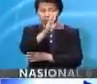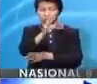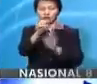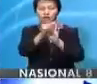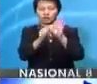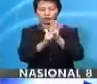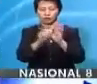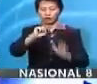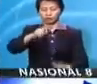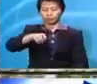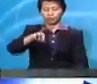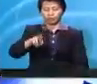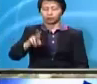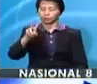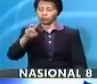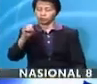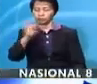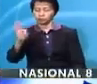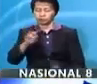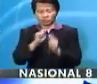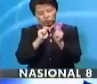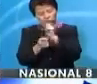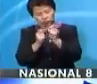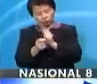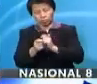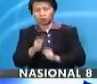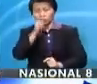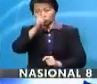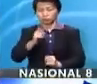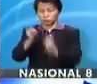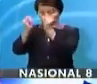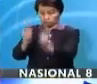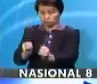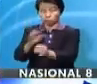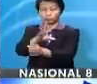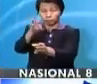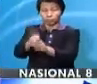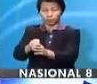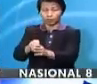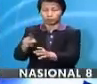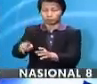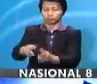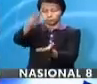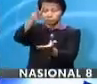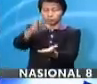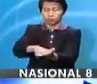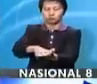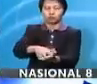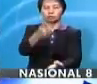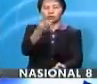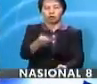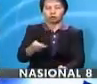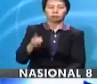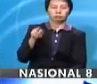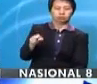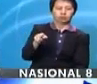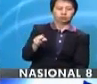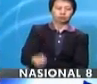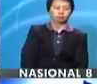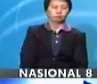Akta SPRM 2009 dipinda bagi memastikan individu terbabit mengisytihar aset mereka.